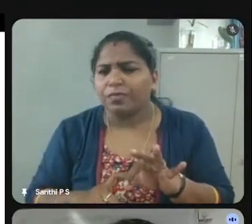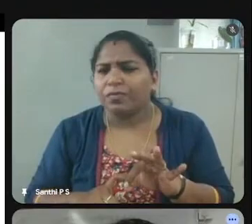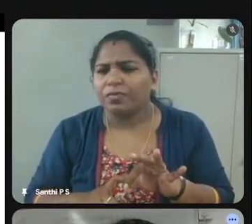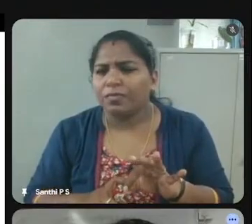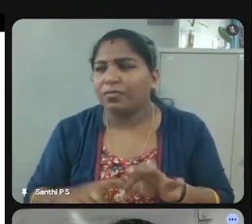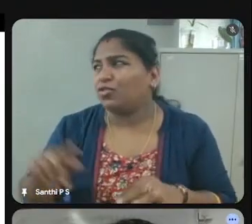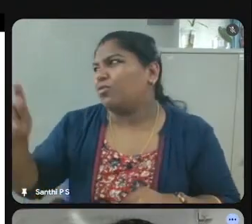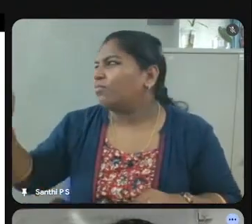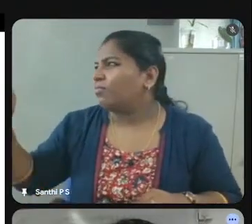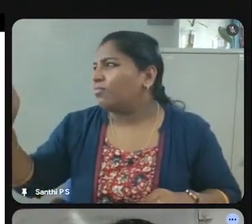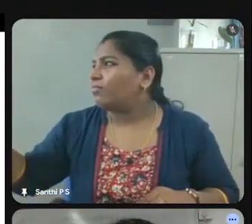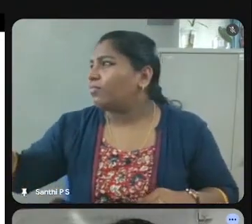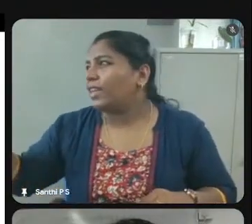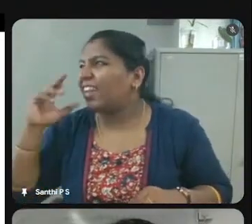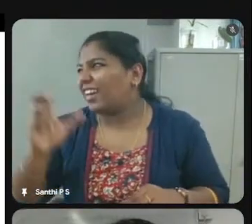പറ്റുമോ?